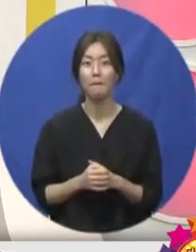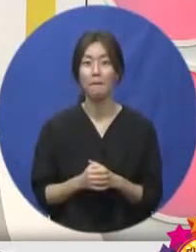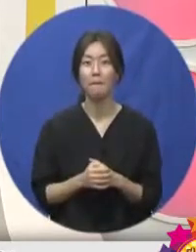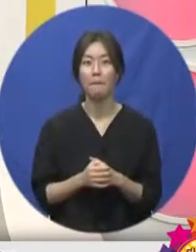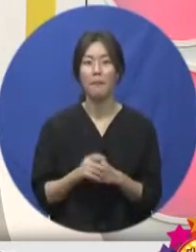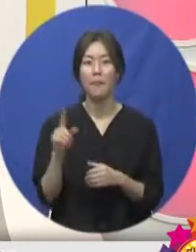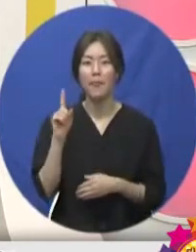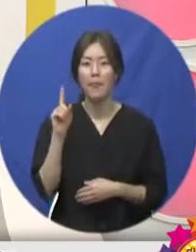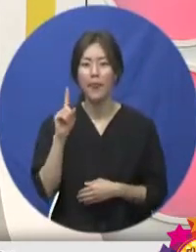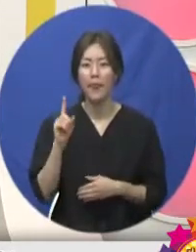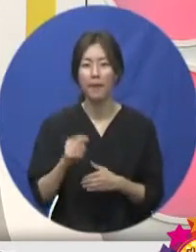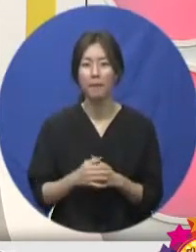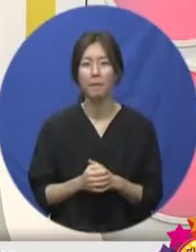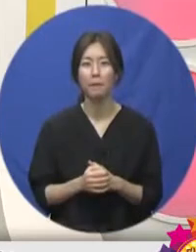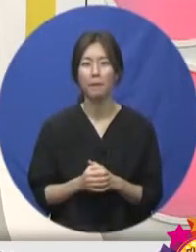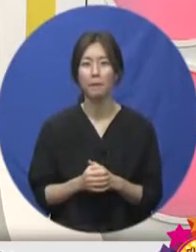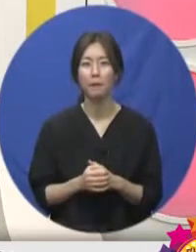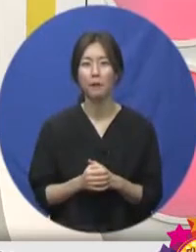열매로 된 거 뭐죠?